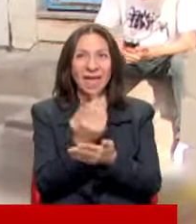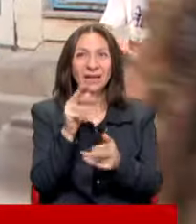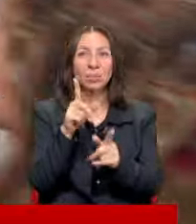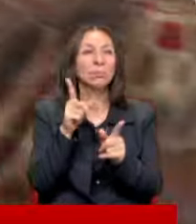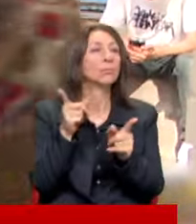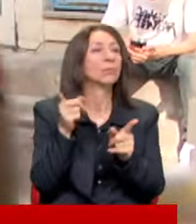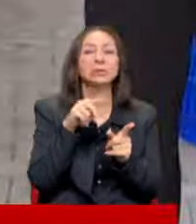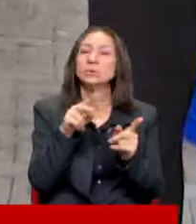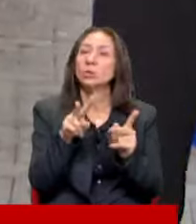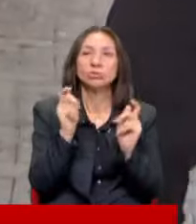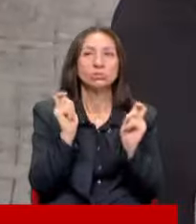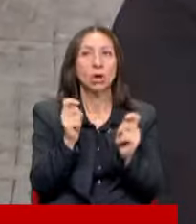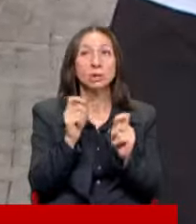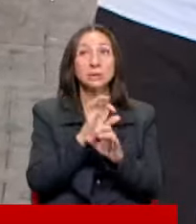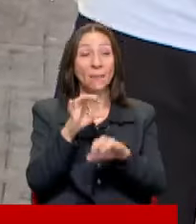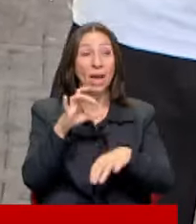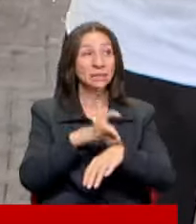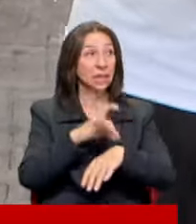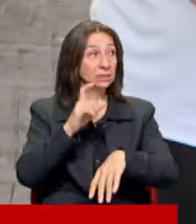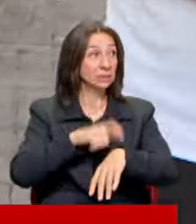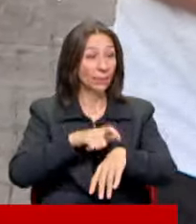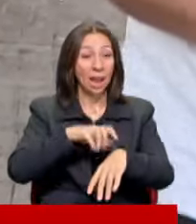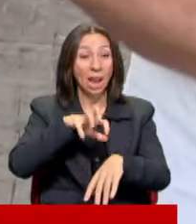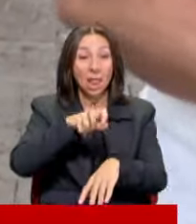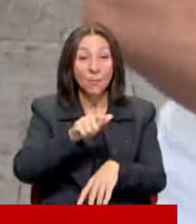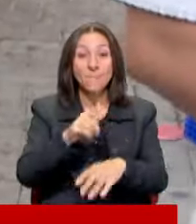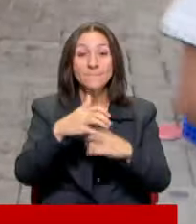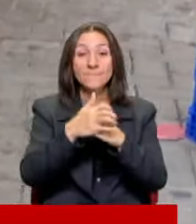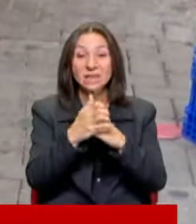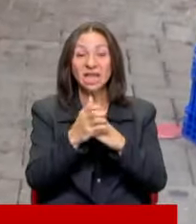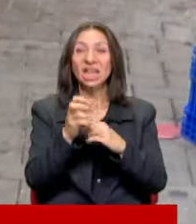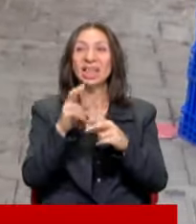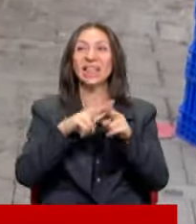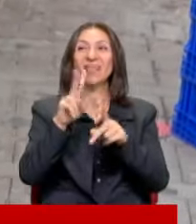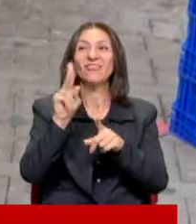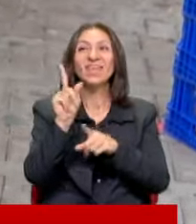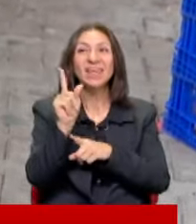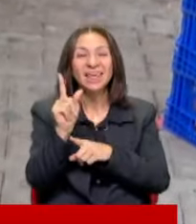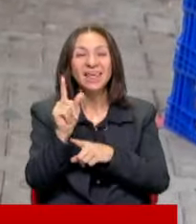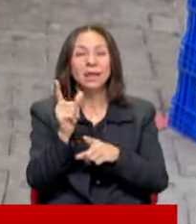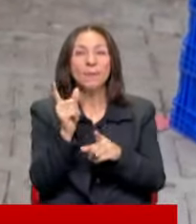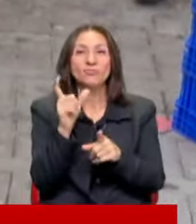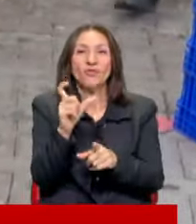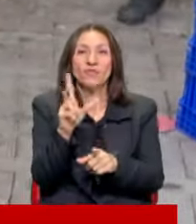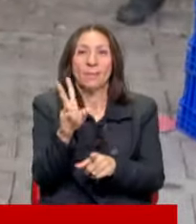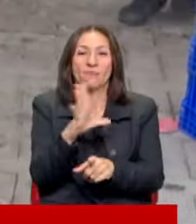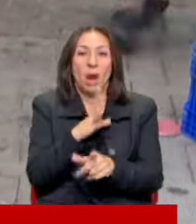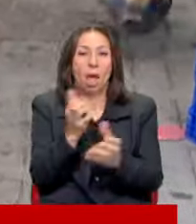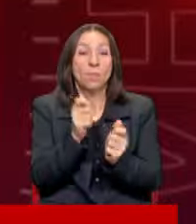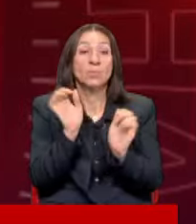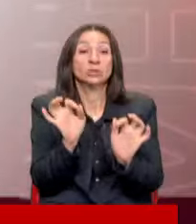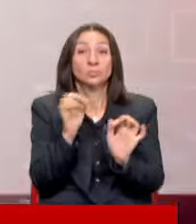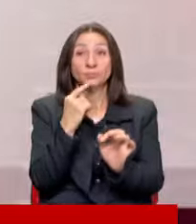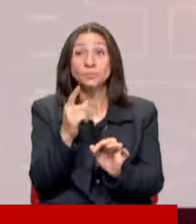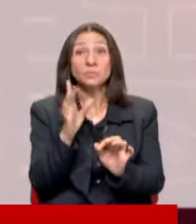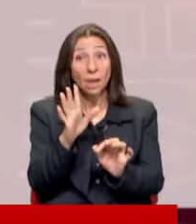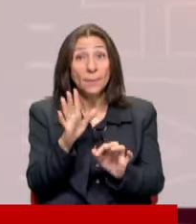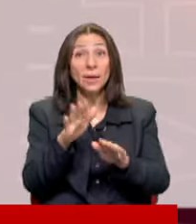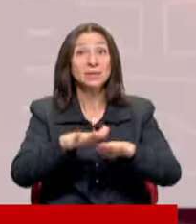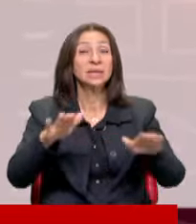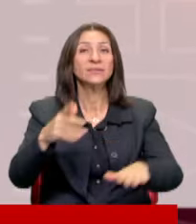başka türlü zor tam hastalık mevsiminde Lion mand gi vitamini içeren meyveler tüketilmesi öneriliyor ancak